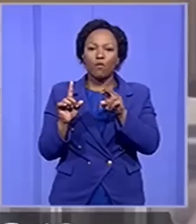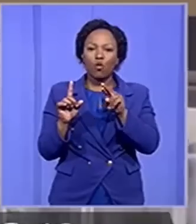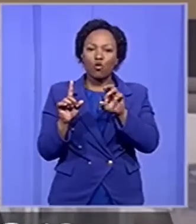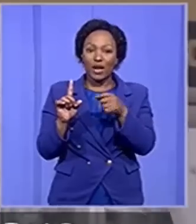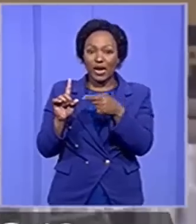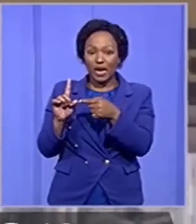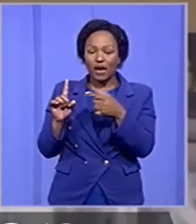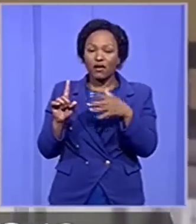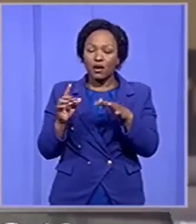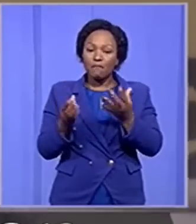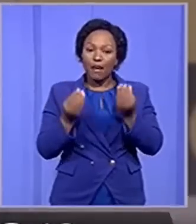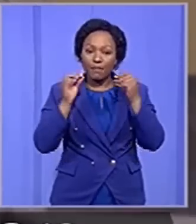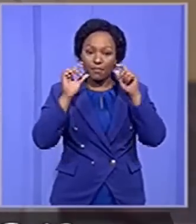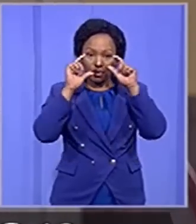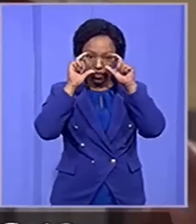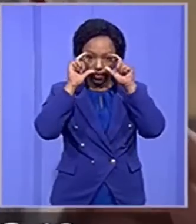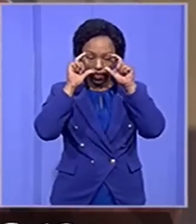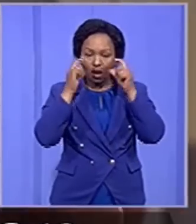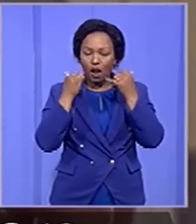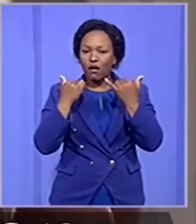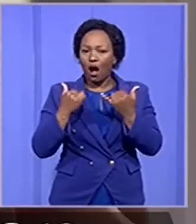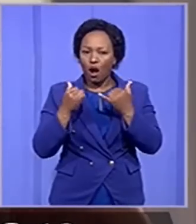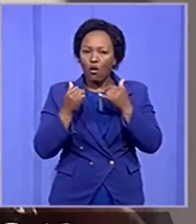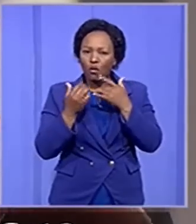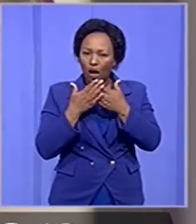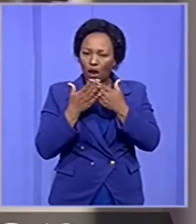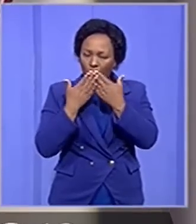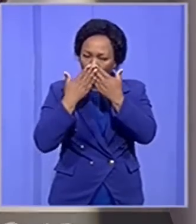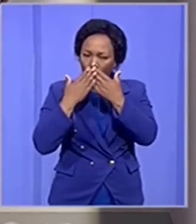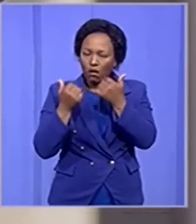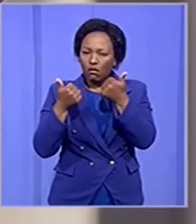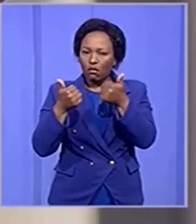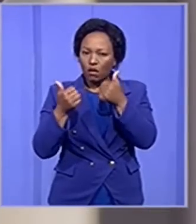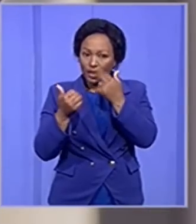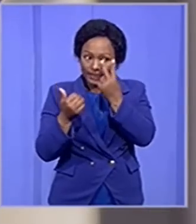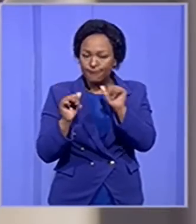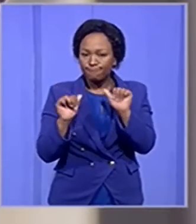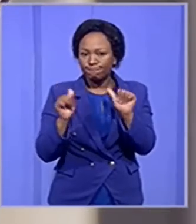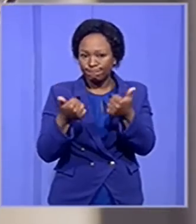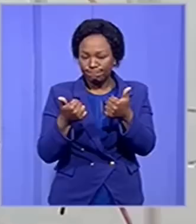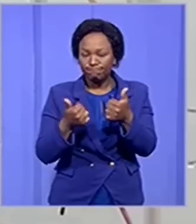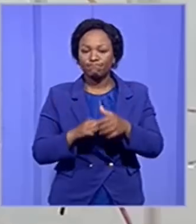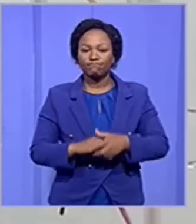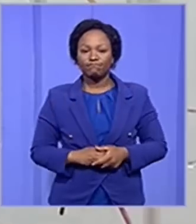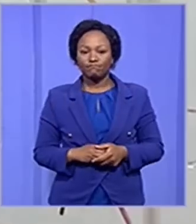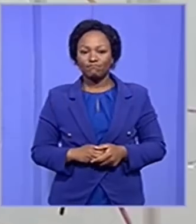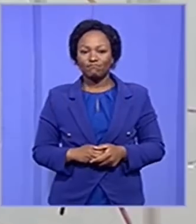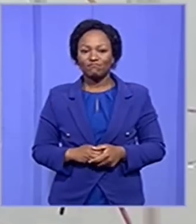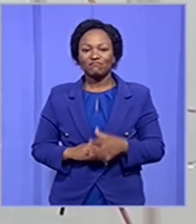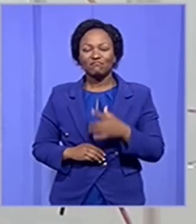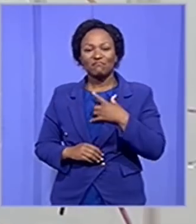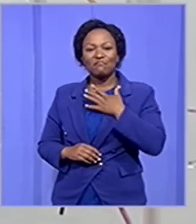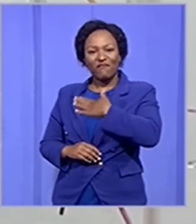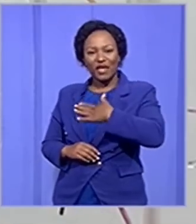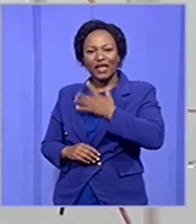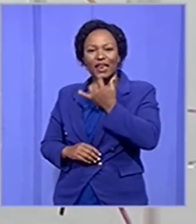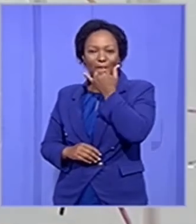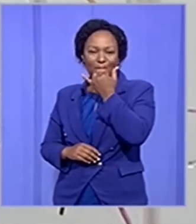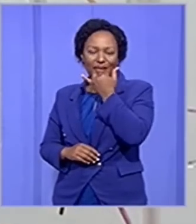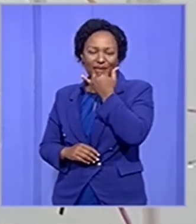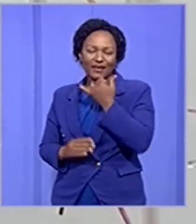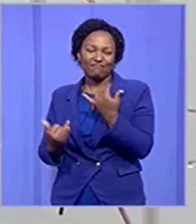digalase tsa matlho, ga sa tlhola ketefalelwa ke go bala kgotsa go bona ga jaana. Ke itumetse thata ebile ba mphile